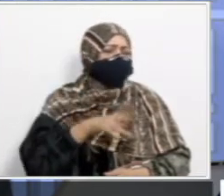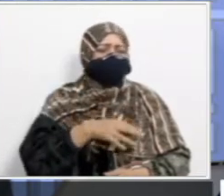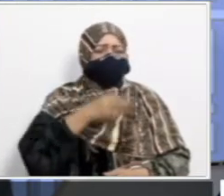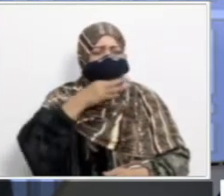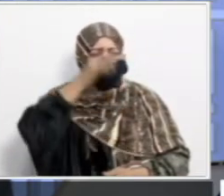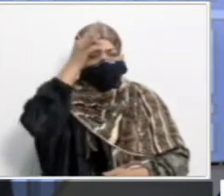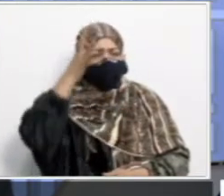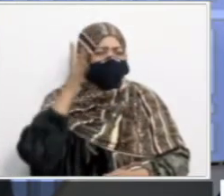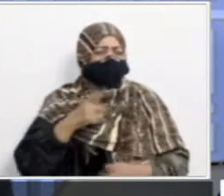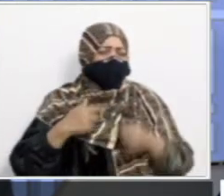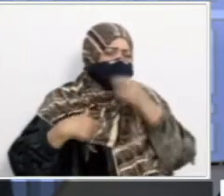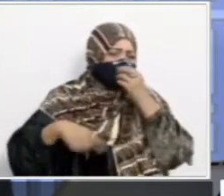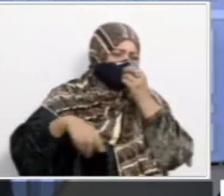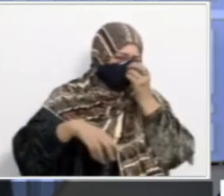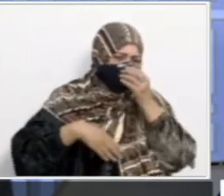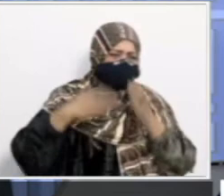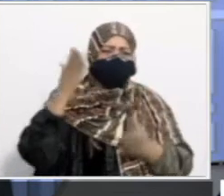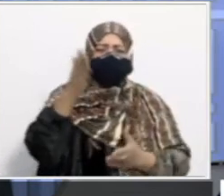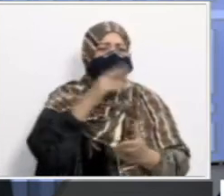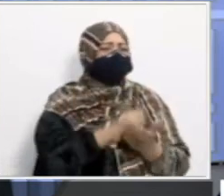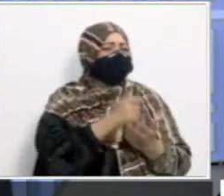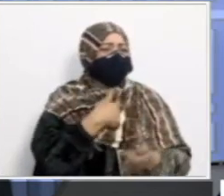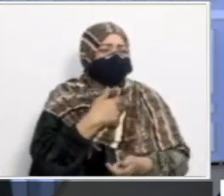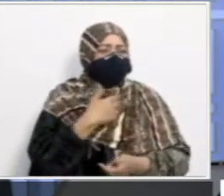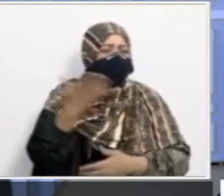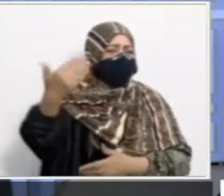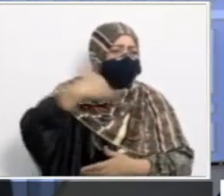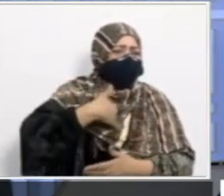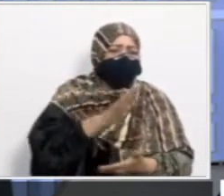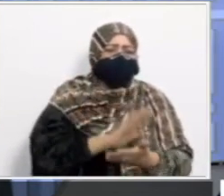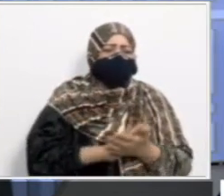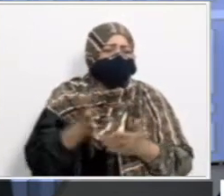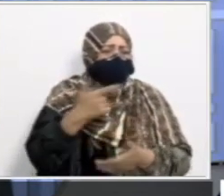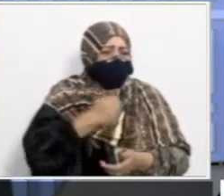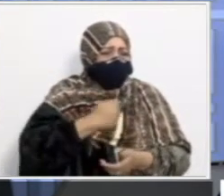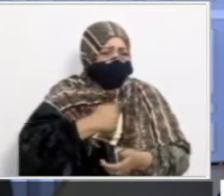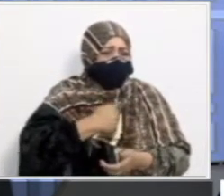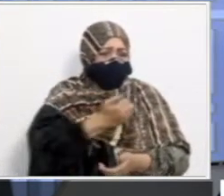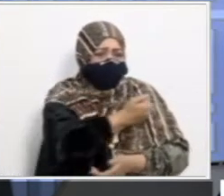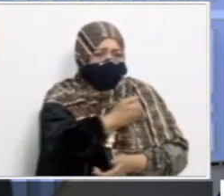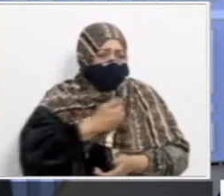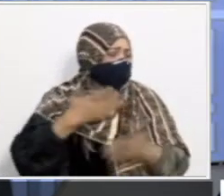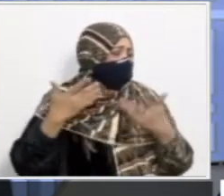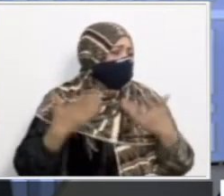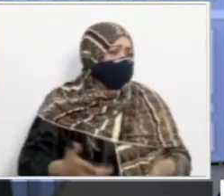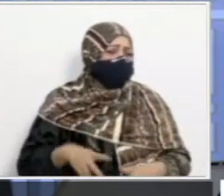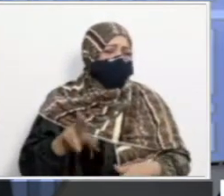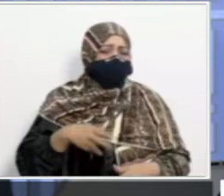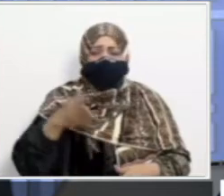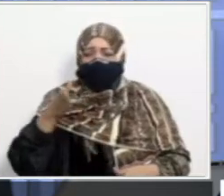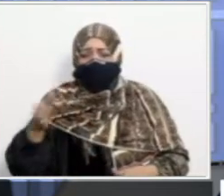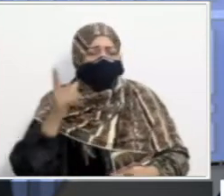نحن يعني نمد إليه الأيدي وهو يصد في أي مكان ما يقبلش، وحتى دعي إلى فرح